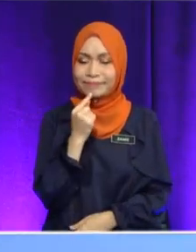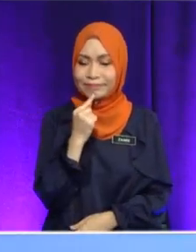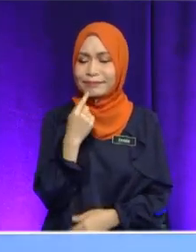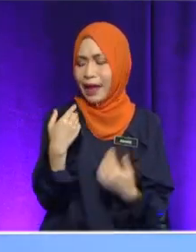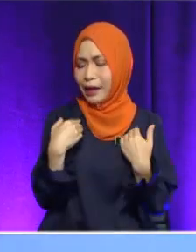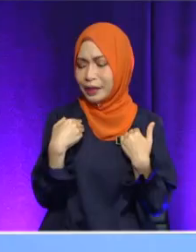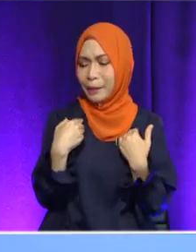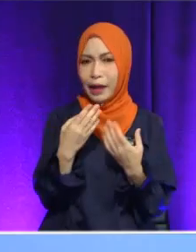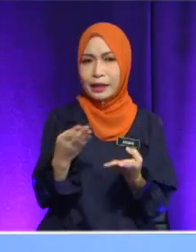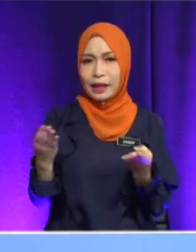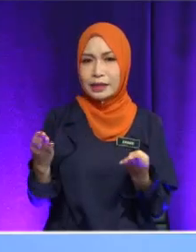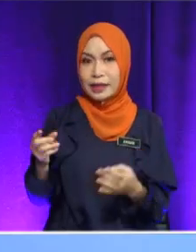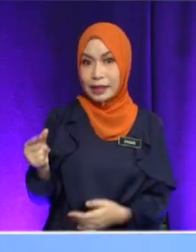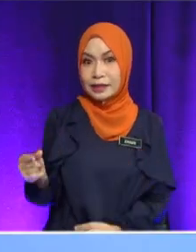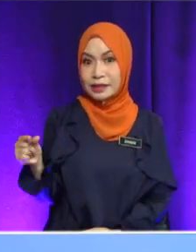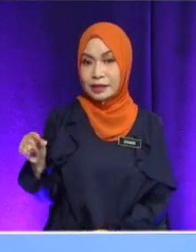sizenya